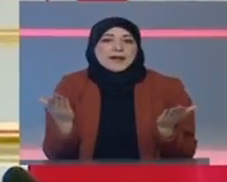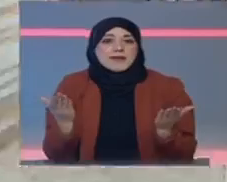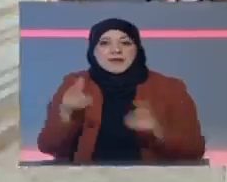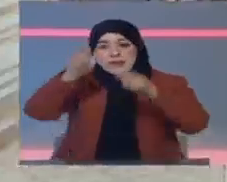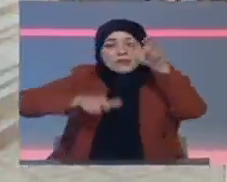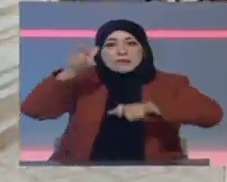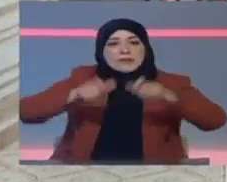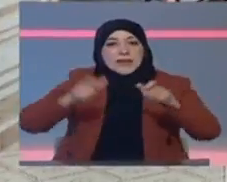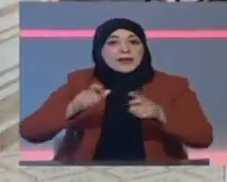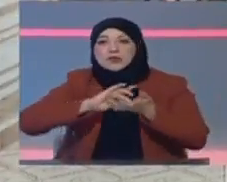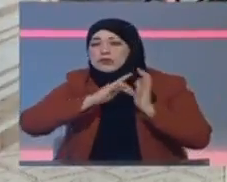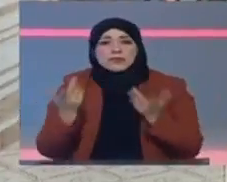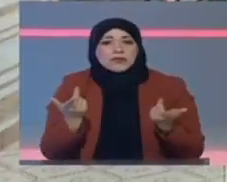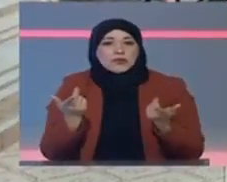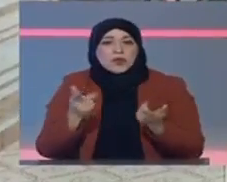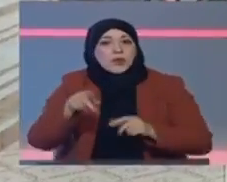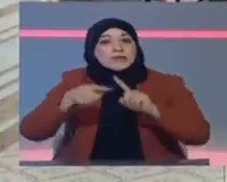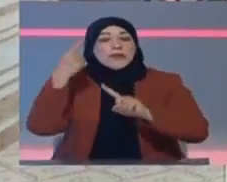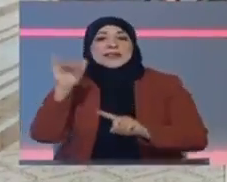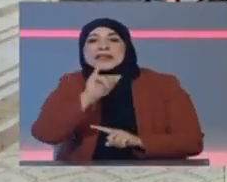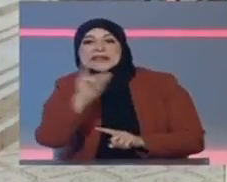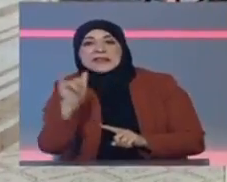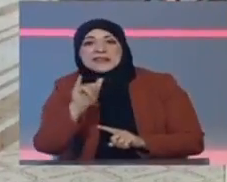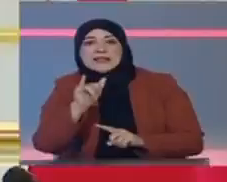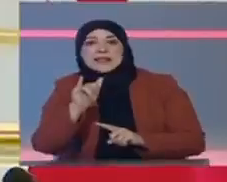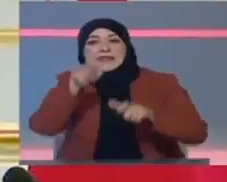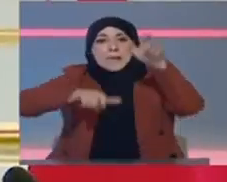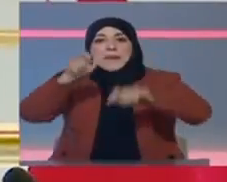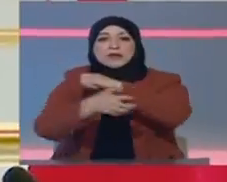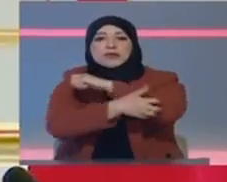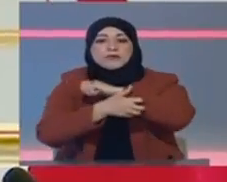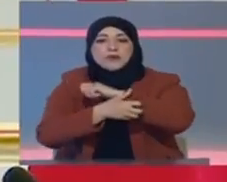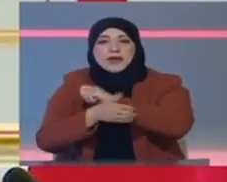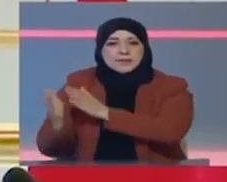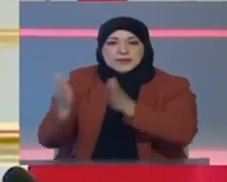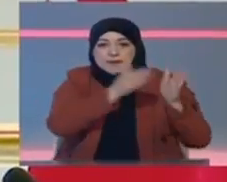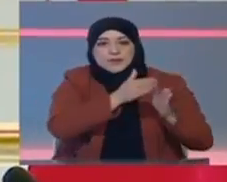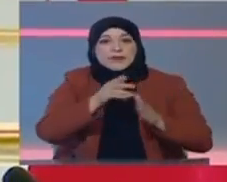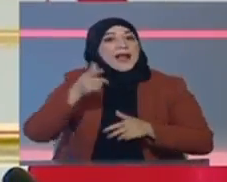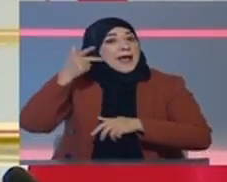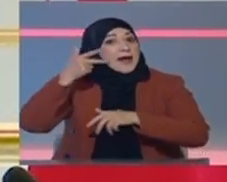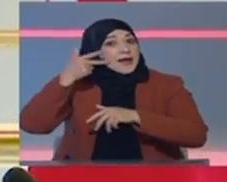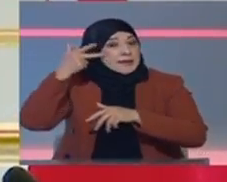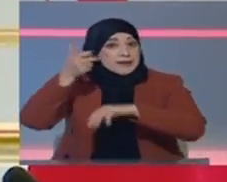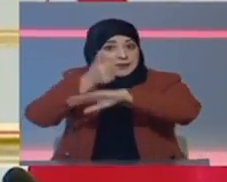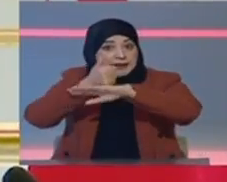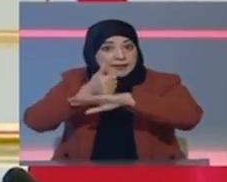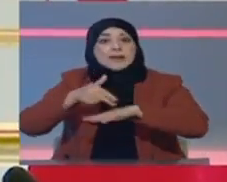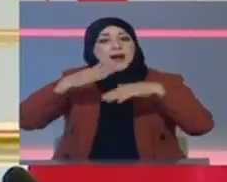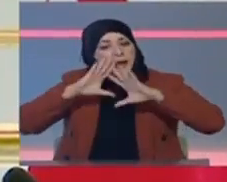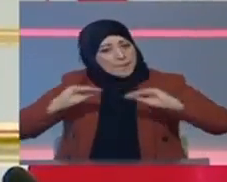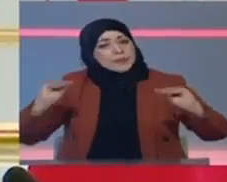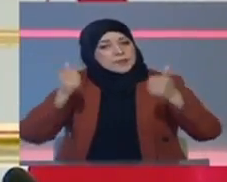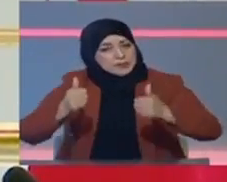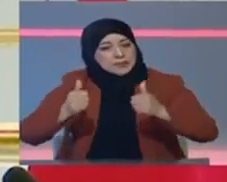من ال المواطنين خاصه من الفقراء رئيس الجمهوريه الشعب التونسي الدوله ستبذل قصارى